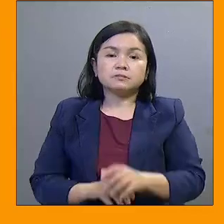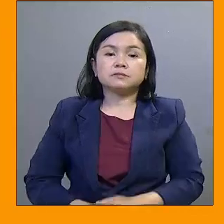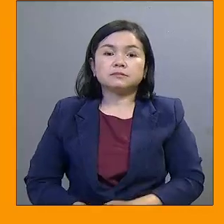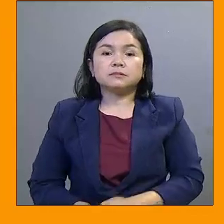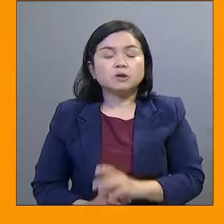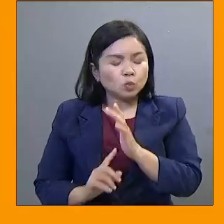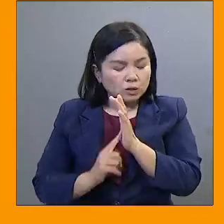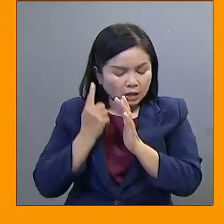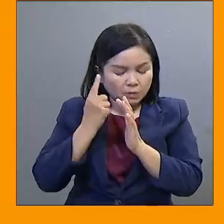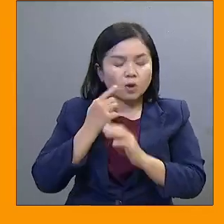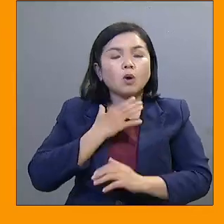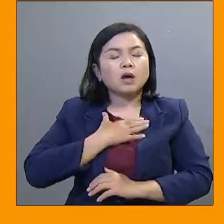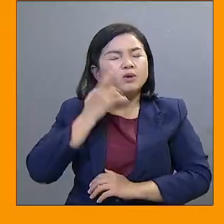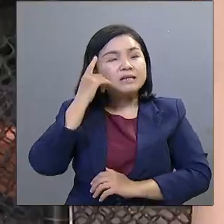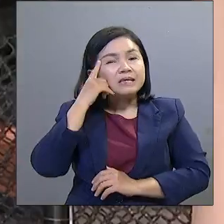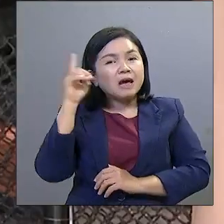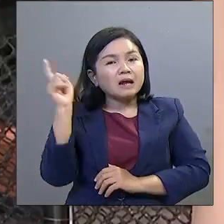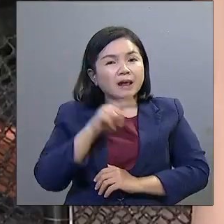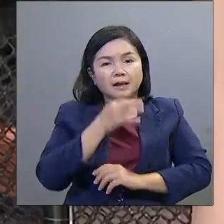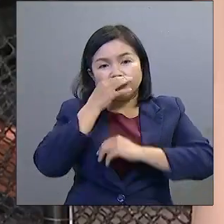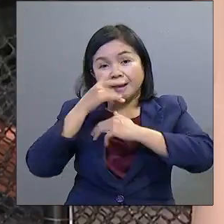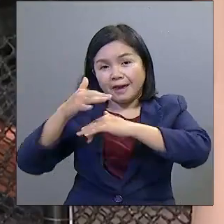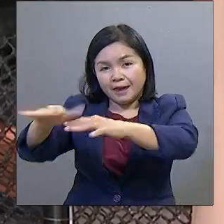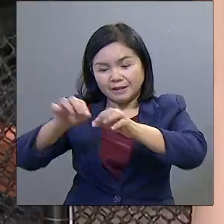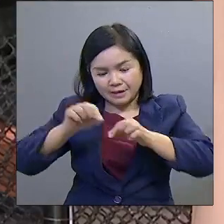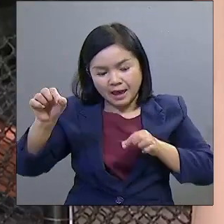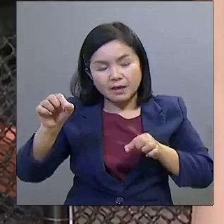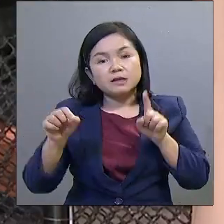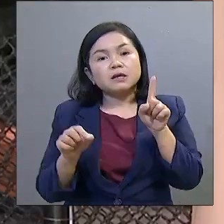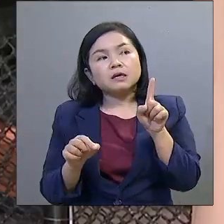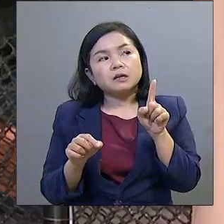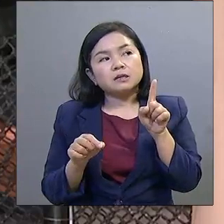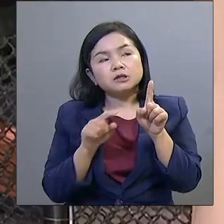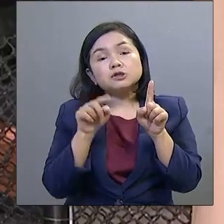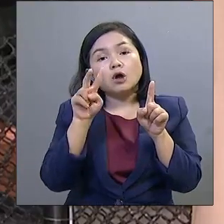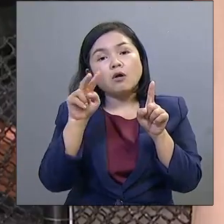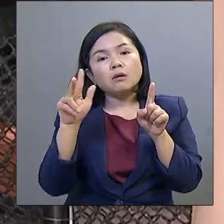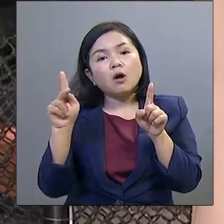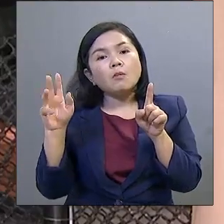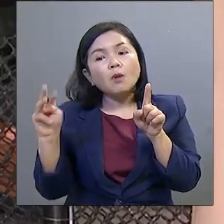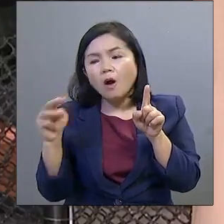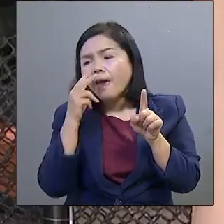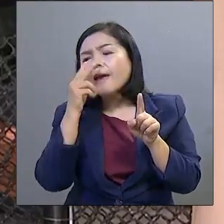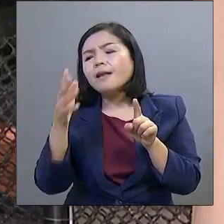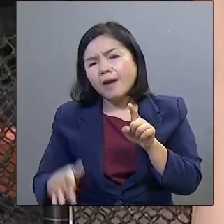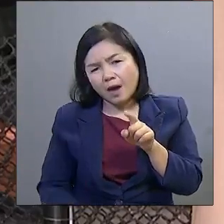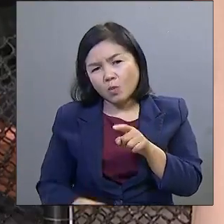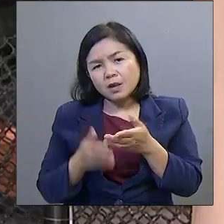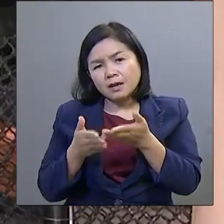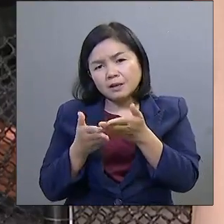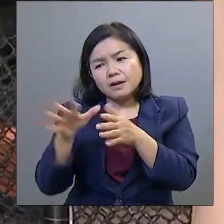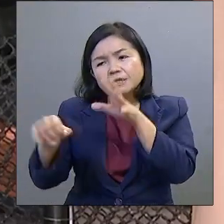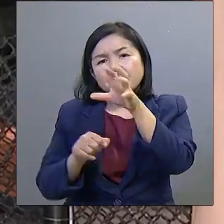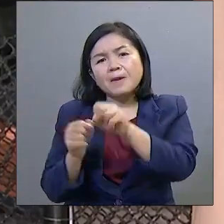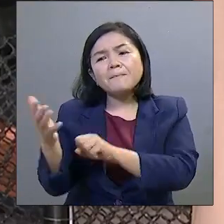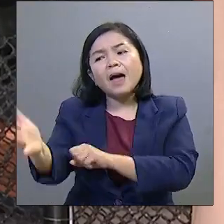จุดเริ่มต้นก็คือบ้านพี่ห่างจากทะเลแค่ประมาณกิโล2กิโลครับมันก็จะชินตากับการที่เห็นเรือประมงหรือว่าหมู่บ้านชาว